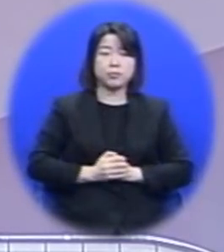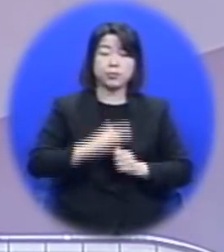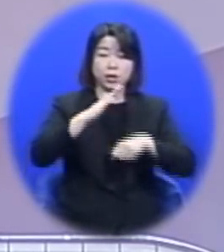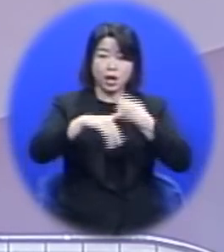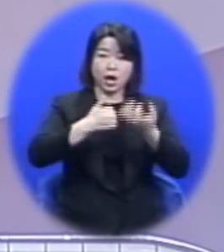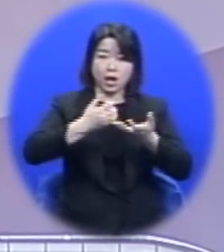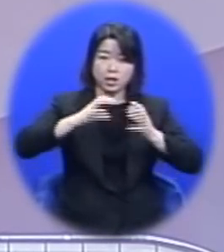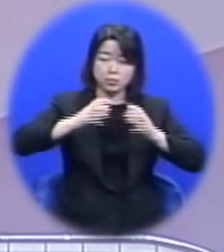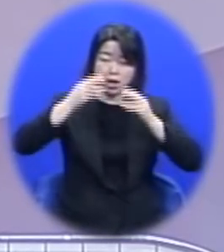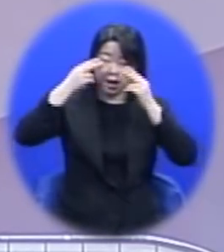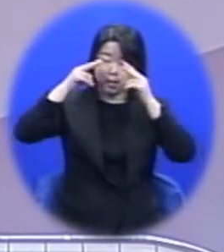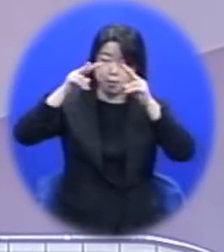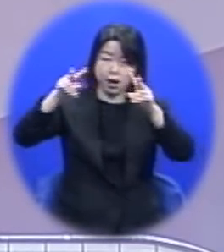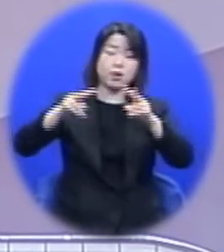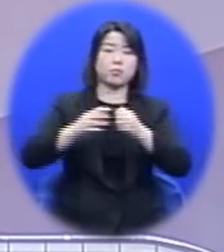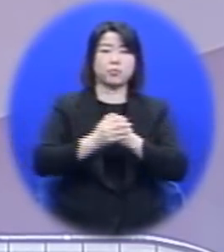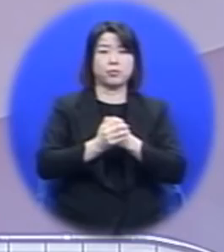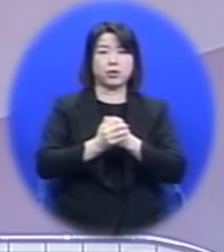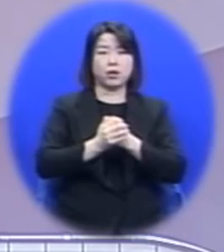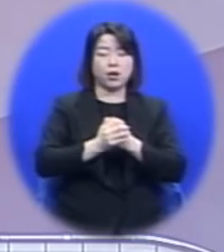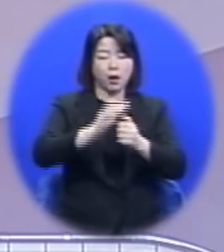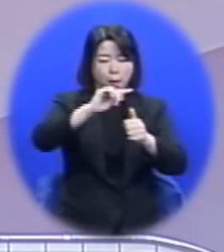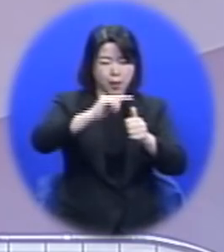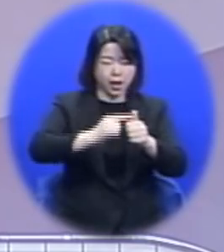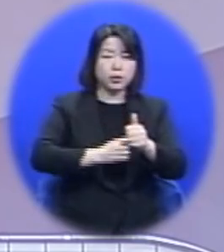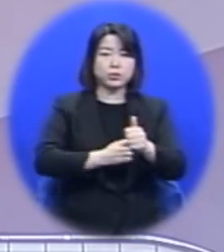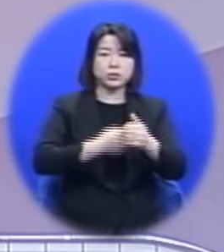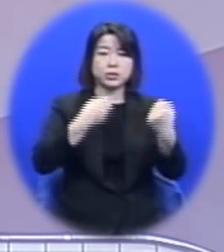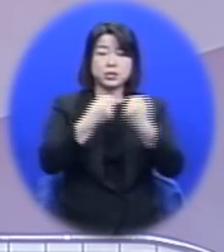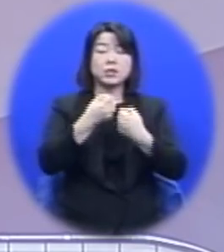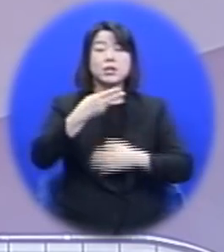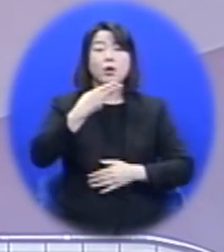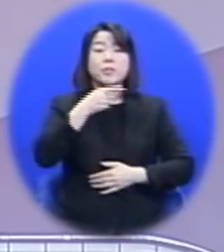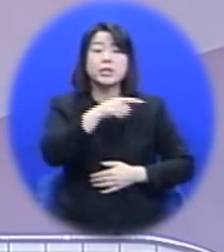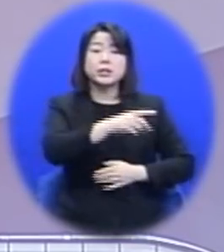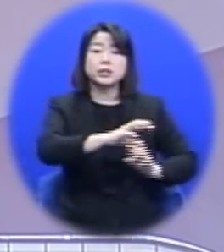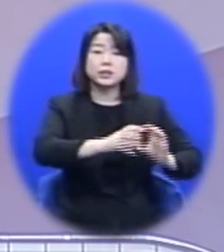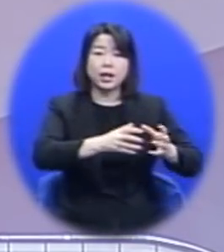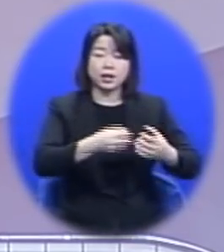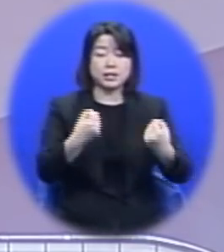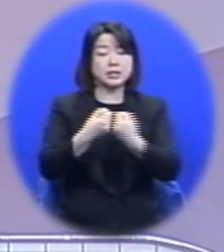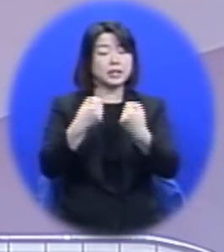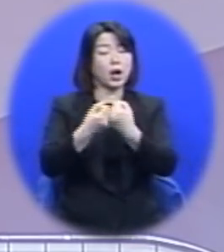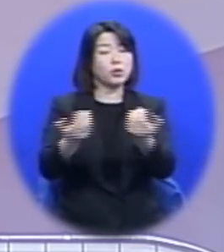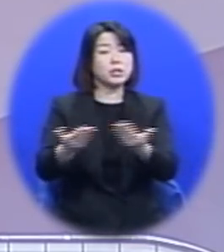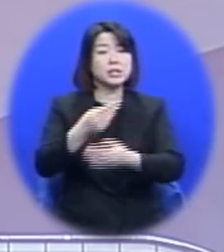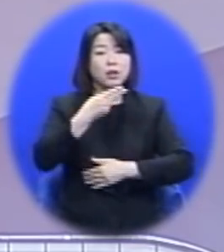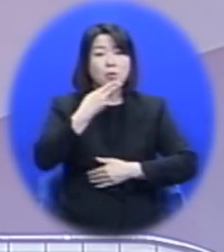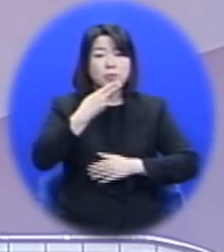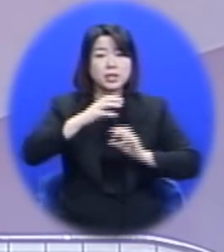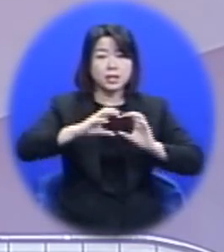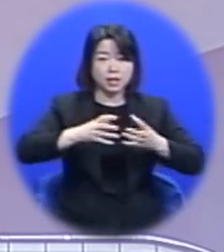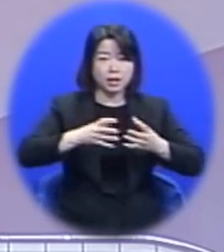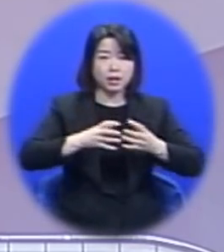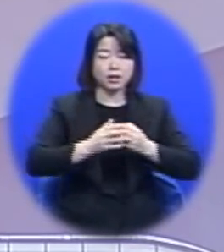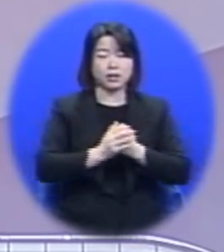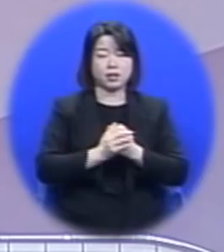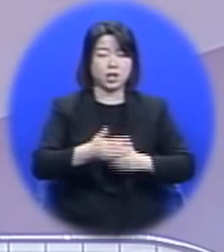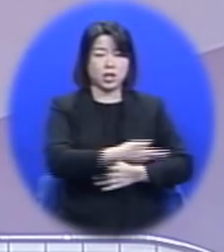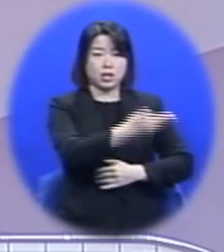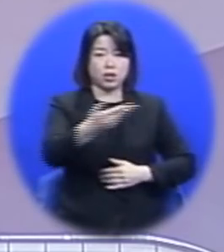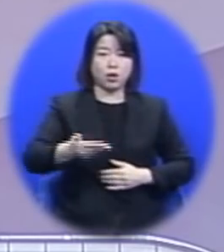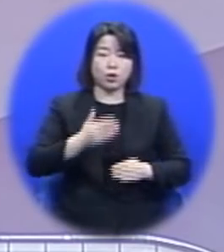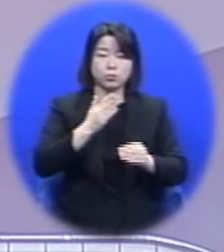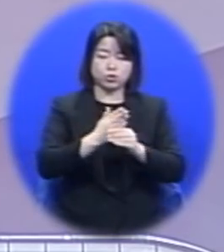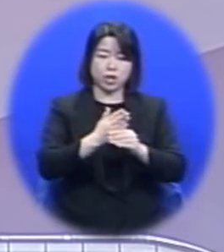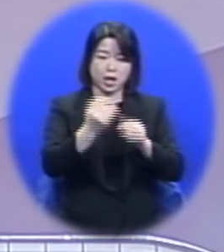하나님의 나라를 바라보면 비로소 전쟁이 없는 그 나라, 싸우는 일이 없는 나라. 여러분 중에